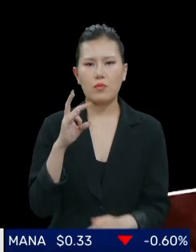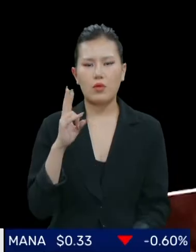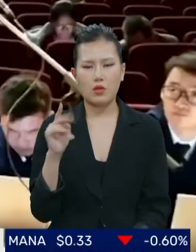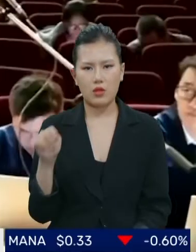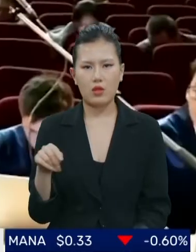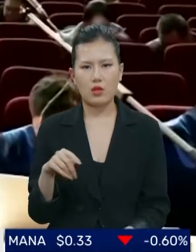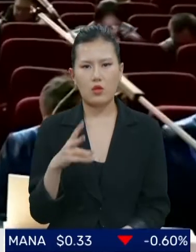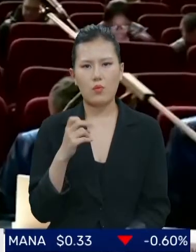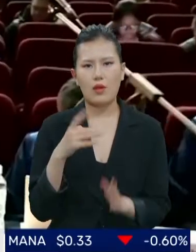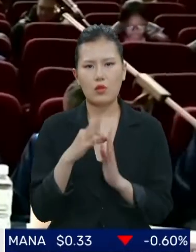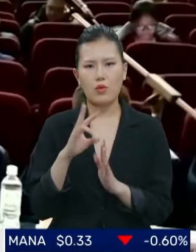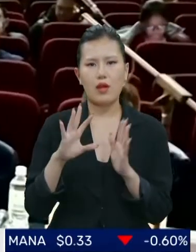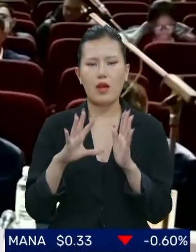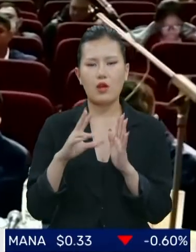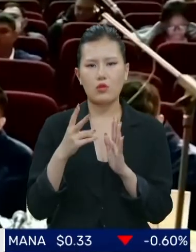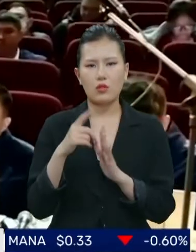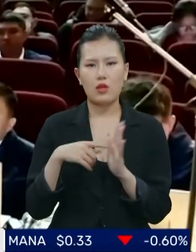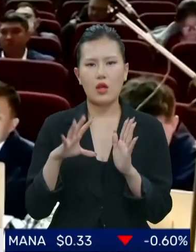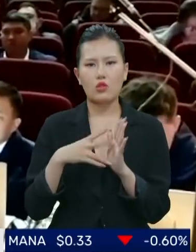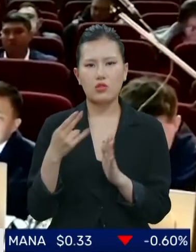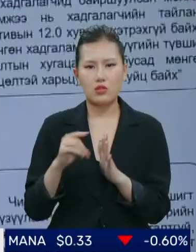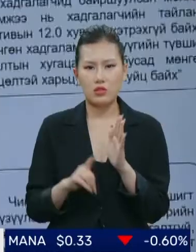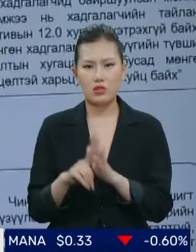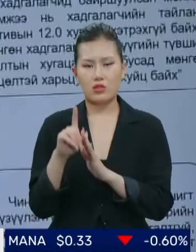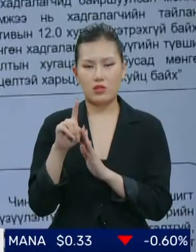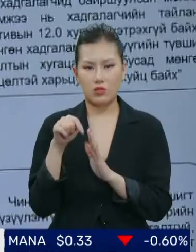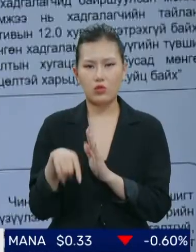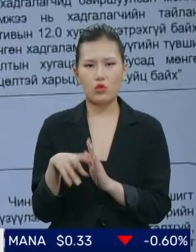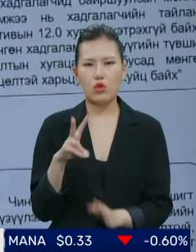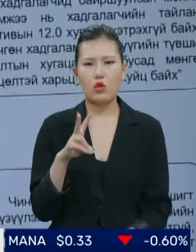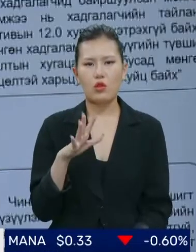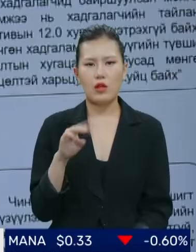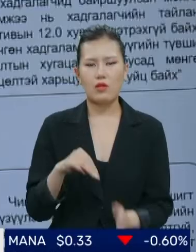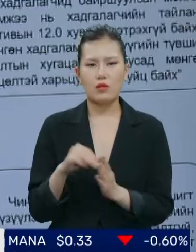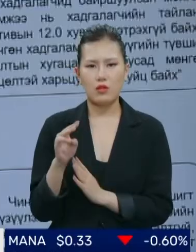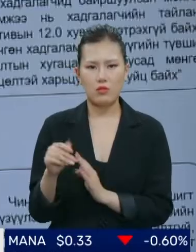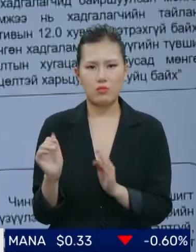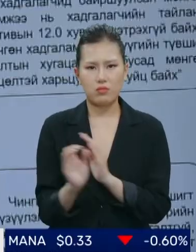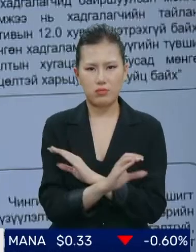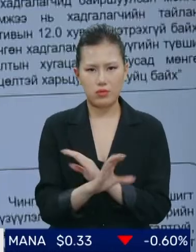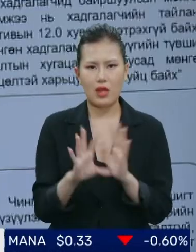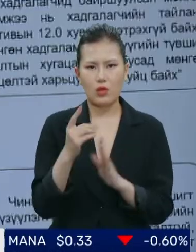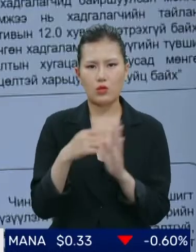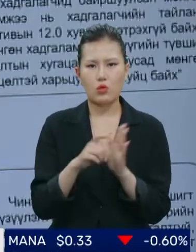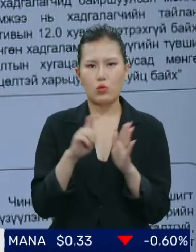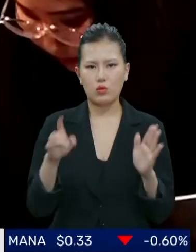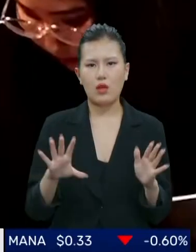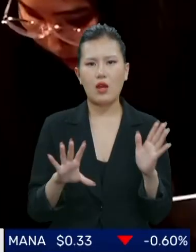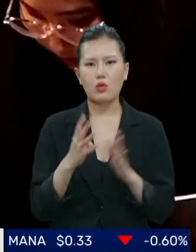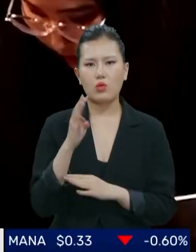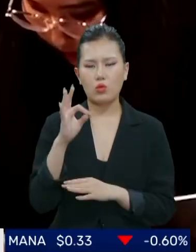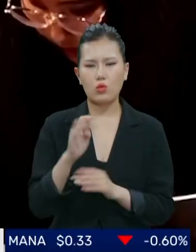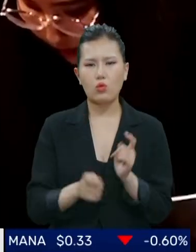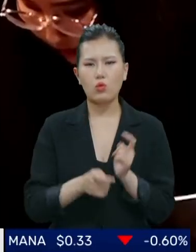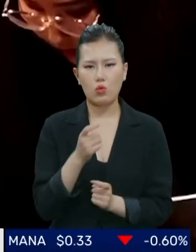сарын 19-ний өдрөөс эхлэн 25 тэрбум төгрөгийг Чингис хаан банкнд 12 сарын хугацаа 14% хүүтэйгээр байршуулах шийдвэр гаргасан